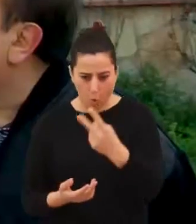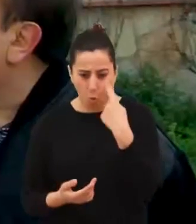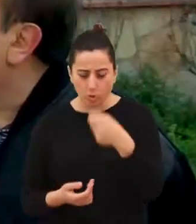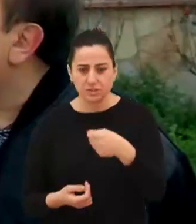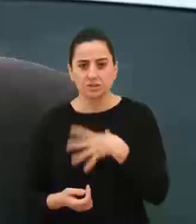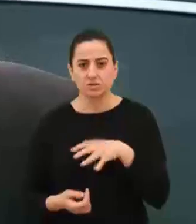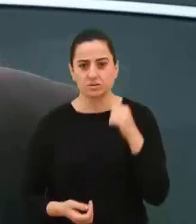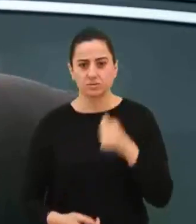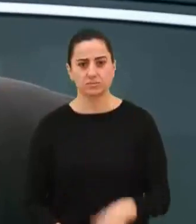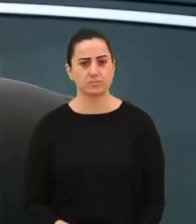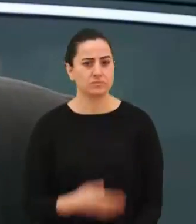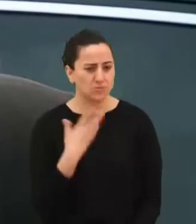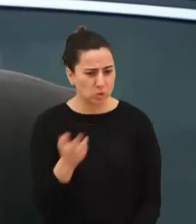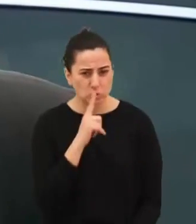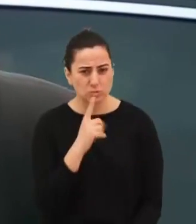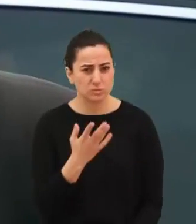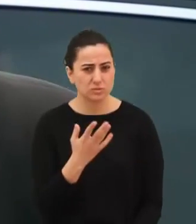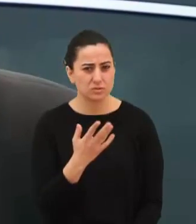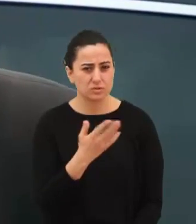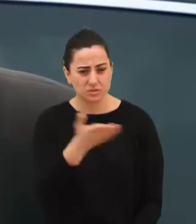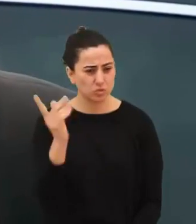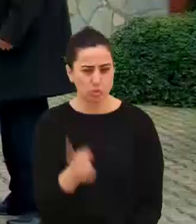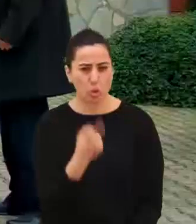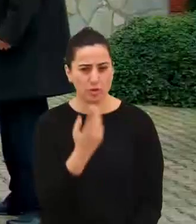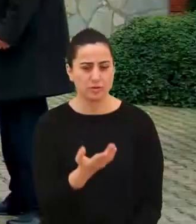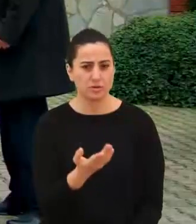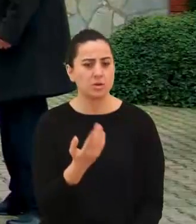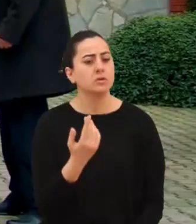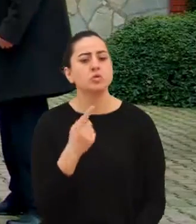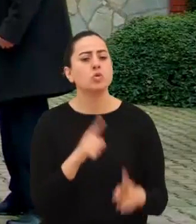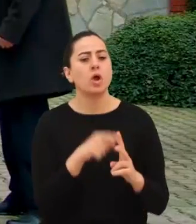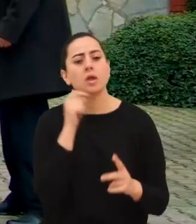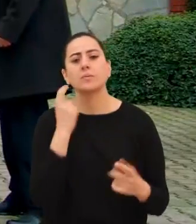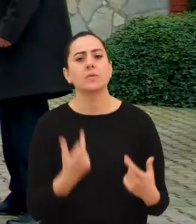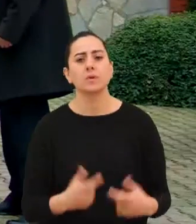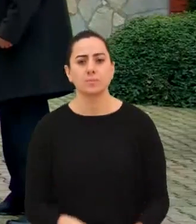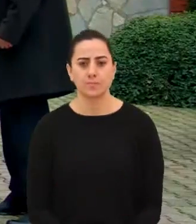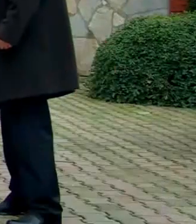çantayı istiyorlar. Kesin gürültüyü lan, ne biçim adamlarsınız siz? Nerede bu Nurhan denilen herif?